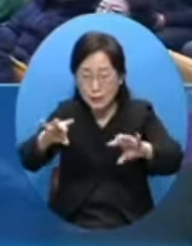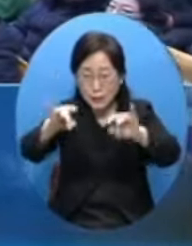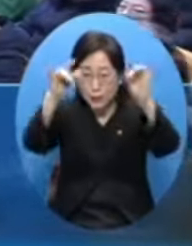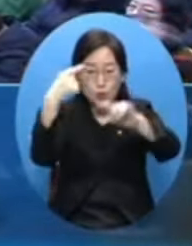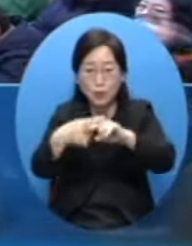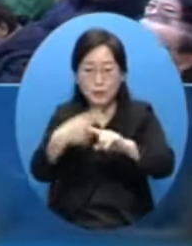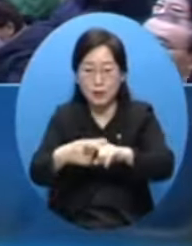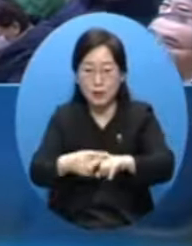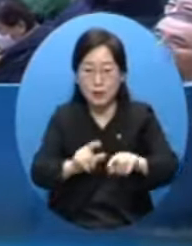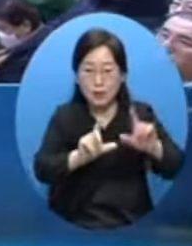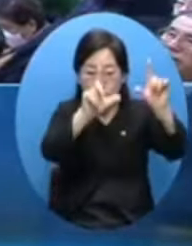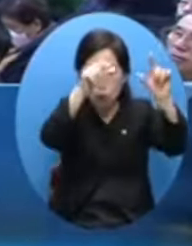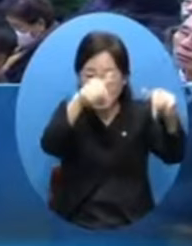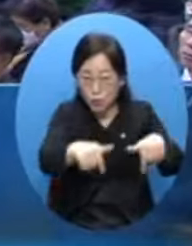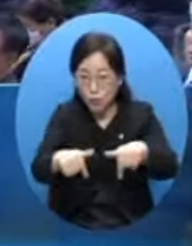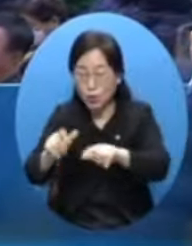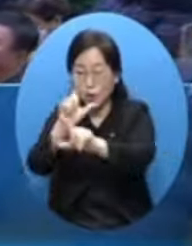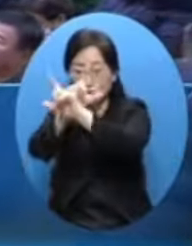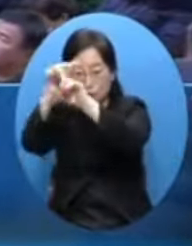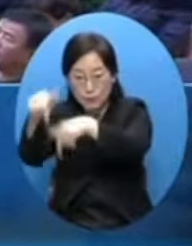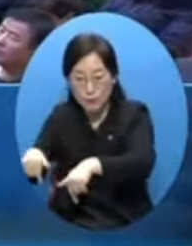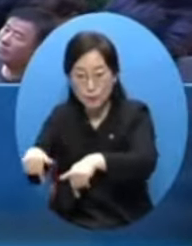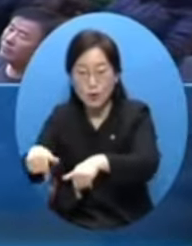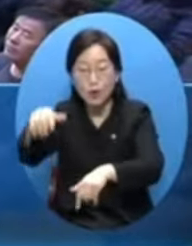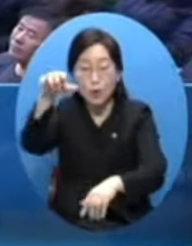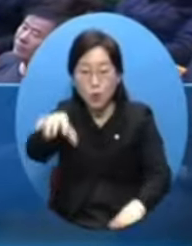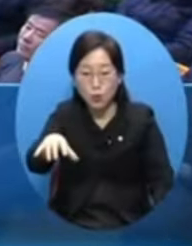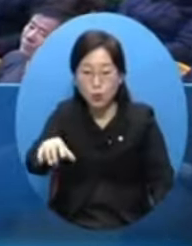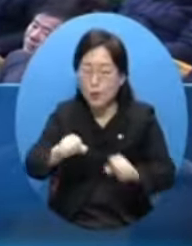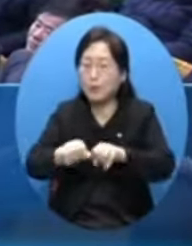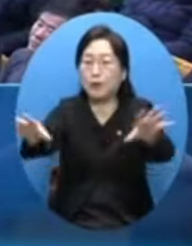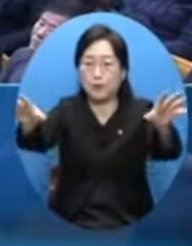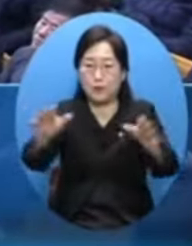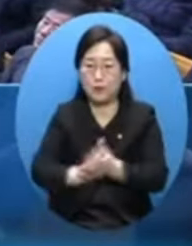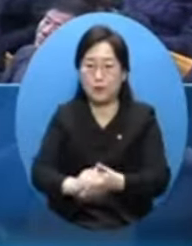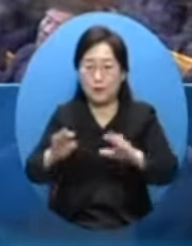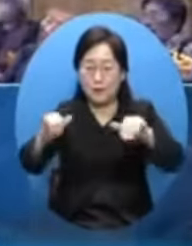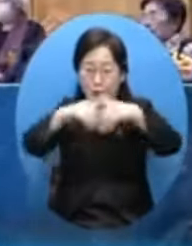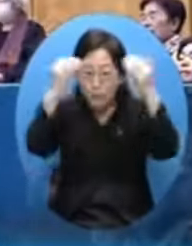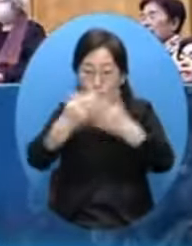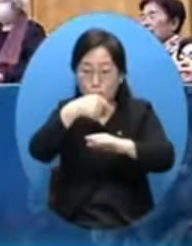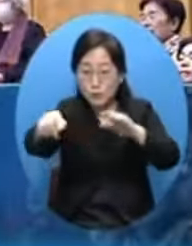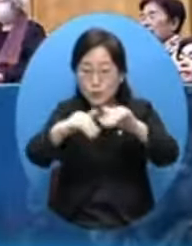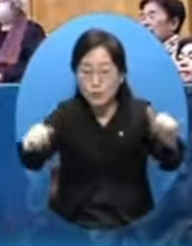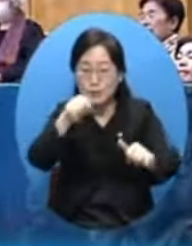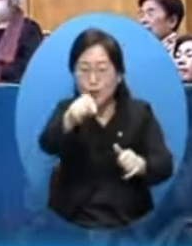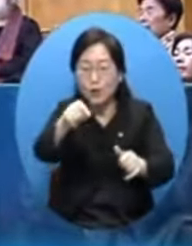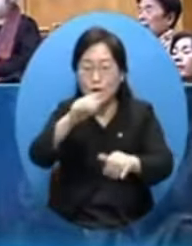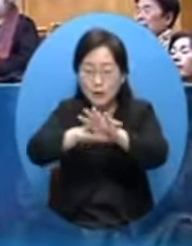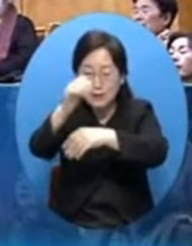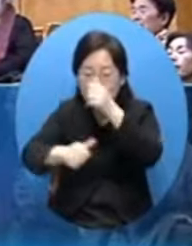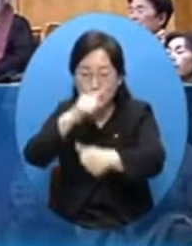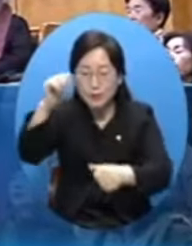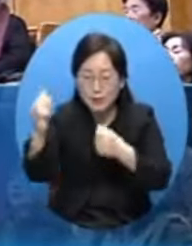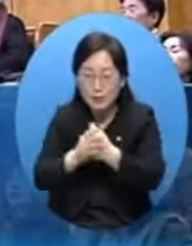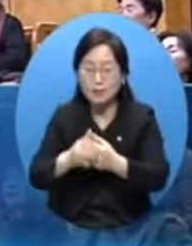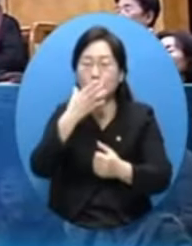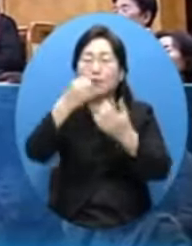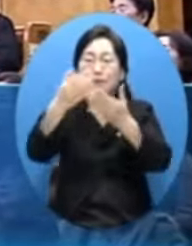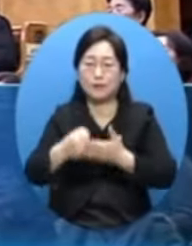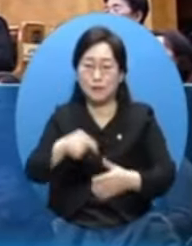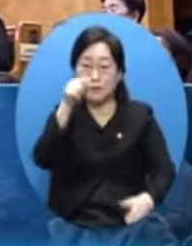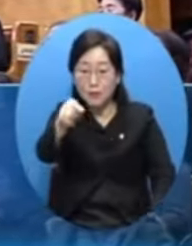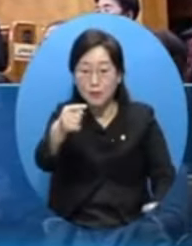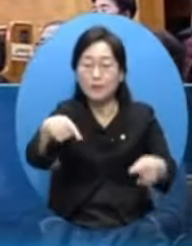서쪽과 동쪽과 북쪽과 남쪽으로 퍼져 나갈지 땅의 모든 족속이 너와 내 자손으로 말미암아 복을 받으리라 내가